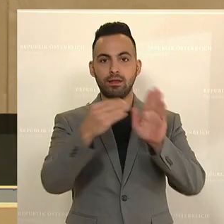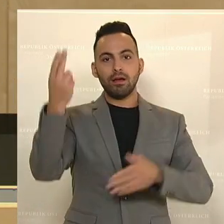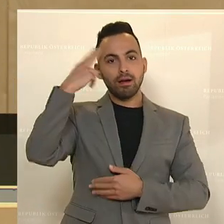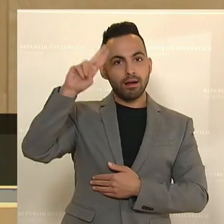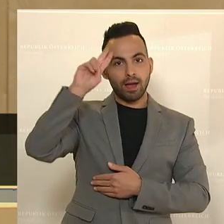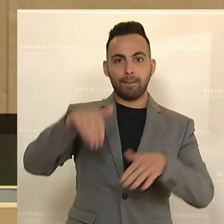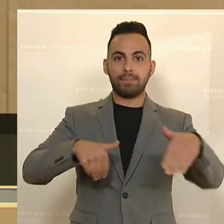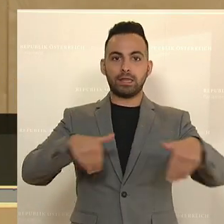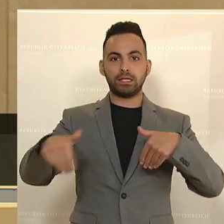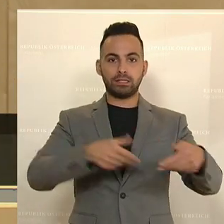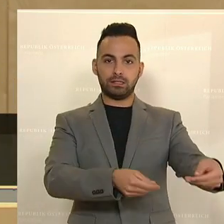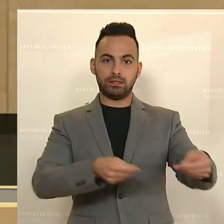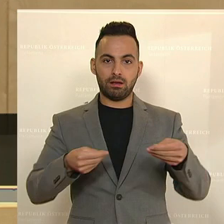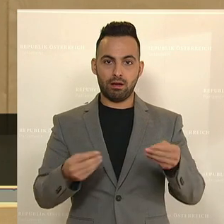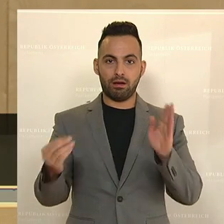Minister,